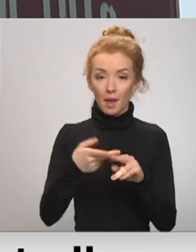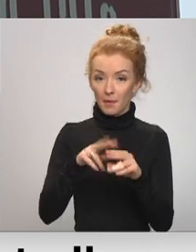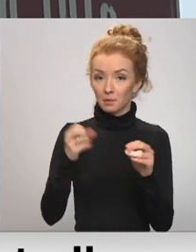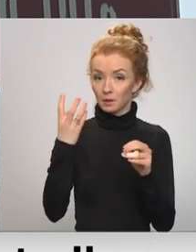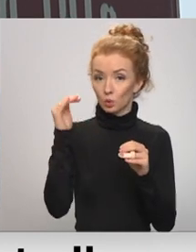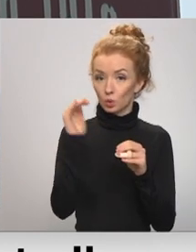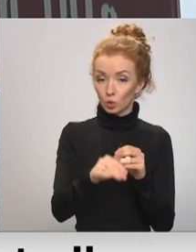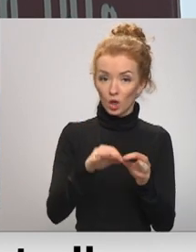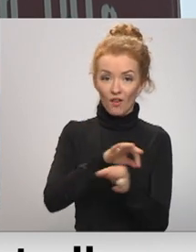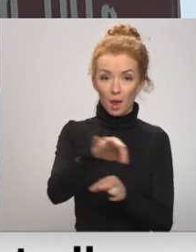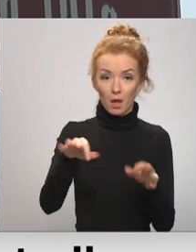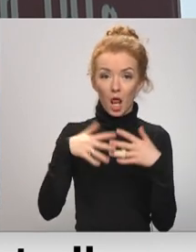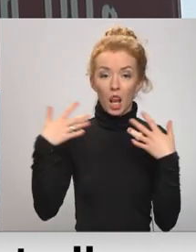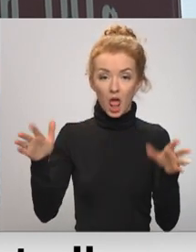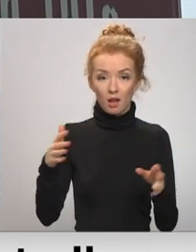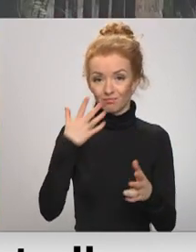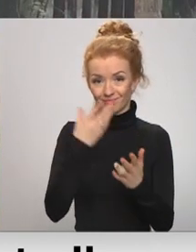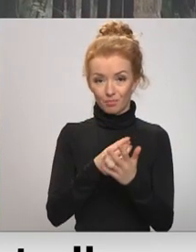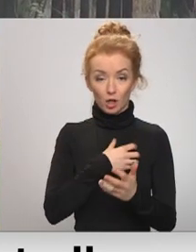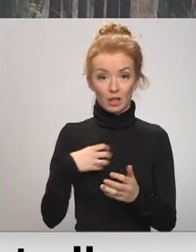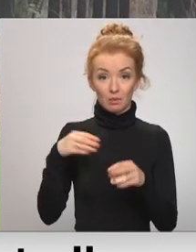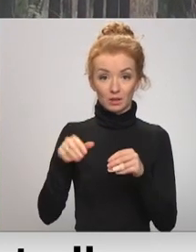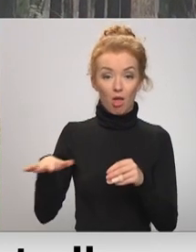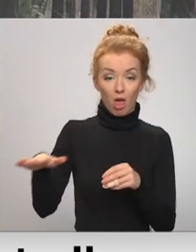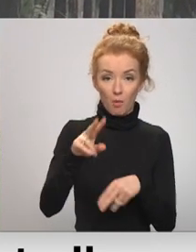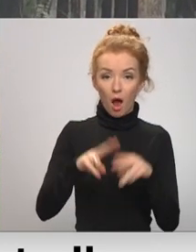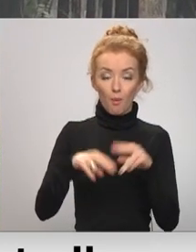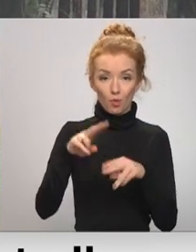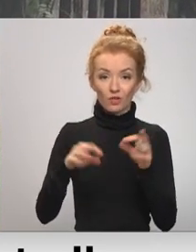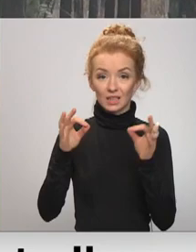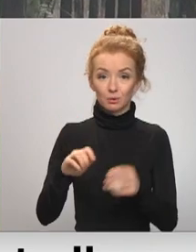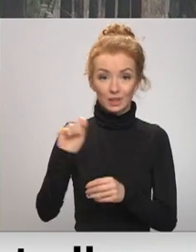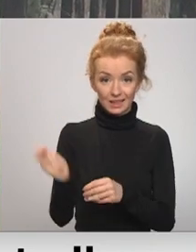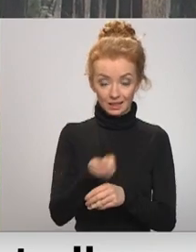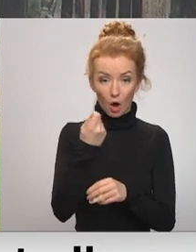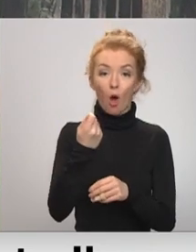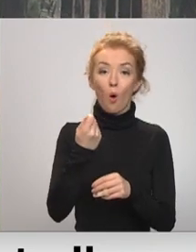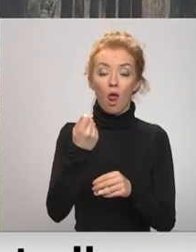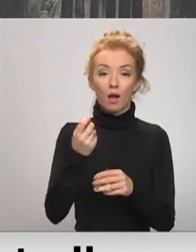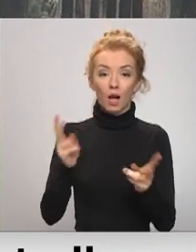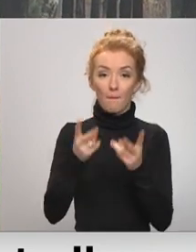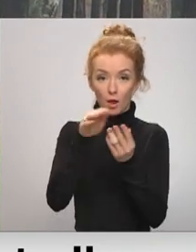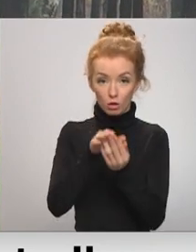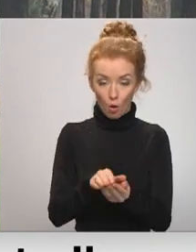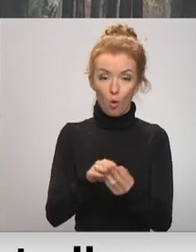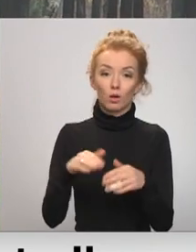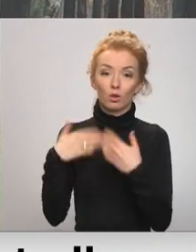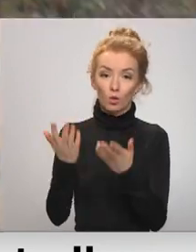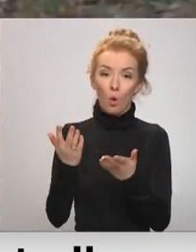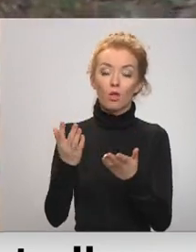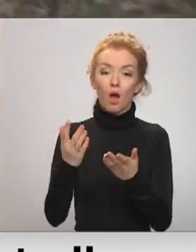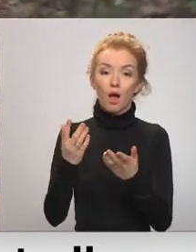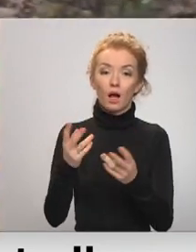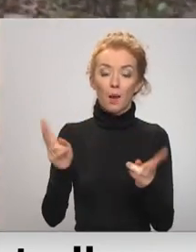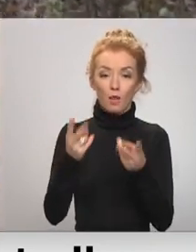tūkstoši kvadrātmetru liela pašvaldībai piedroša zeme apbūves tiesību izsolē krematoriju izbūvē nodota SIA krematoriju apvienība